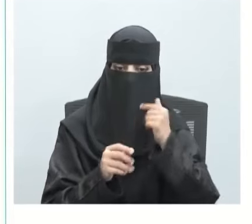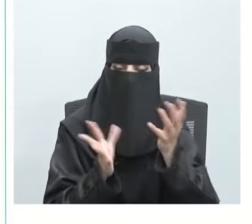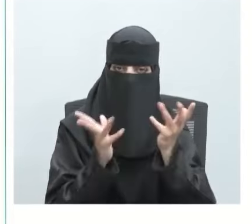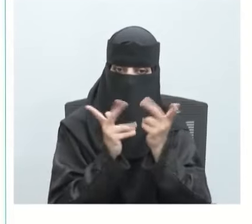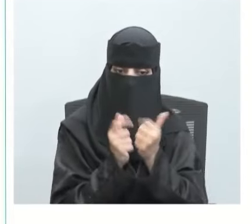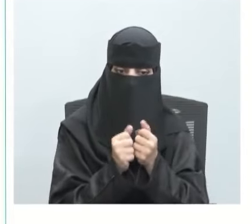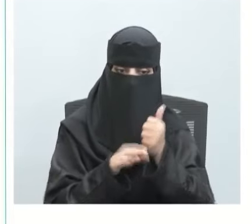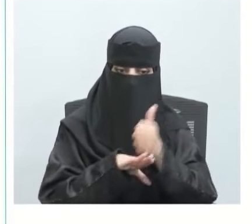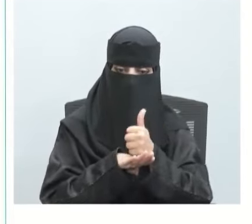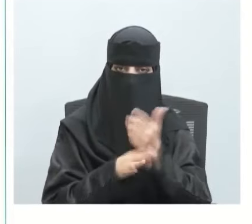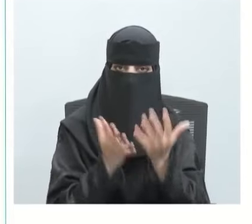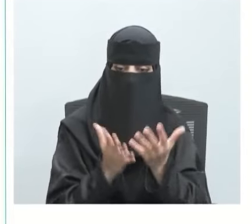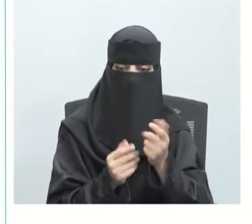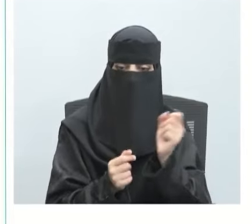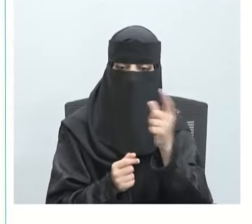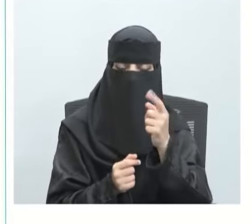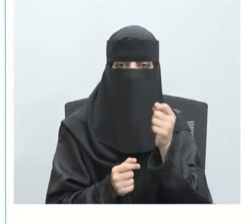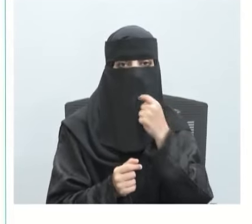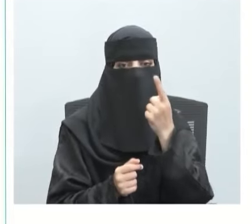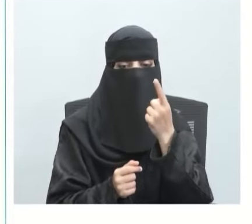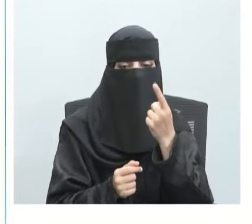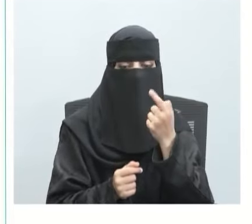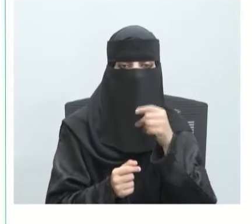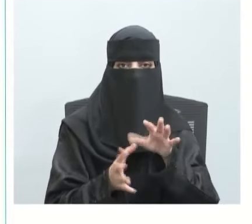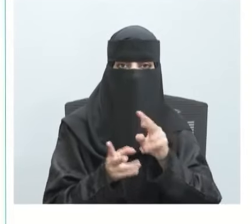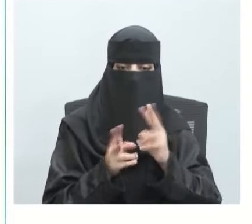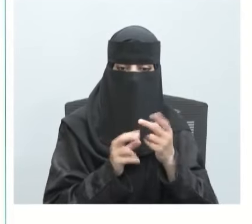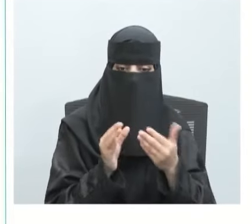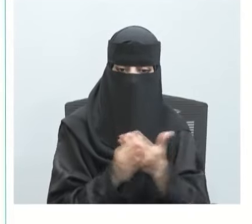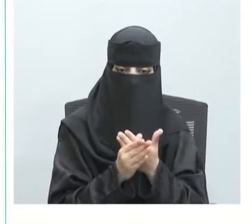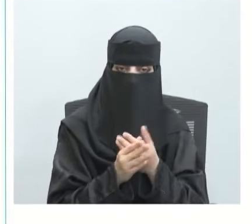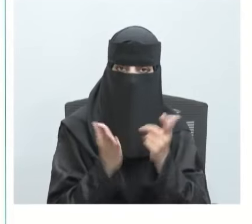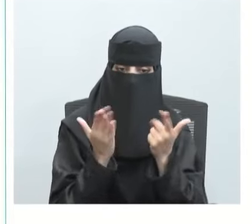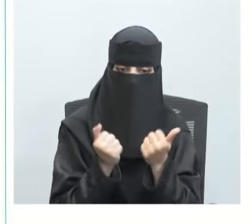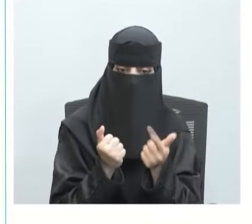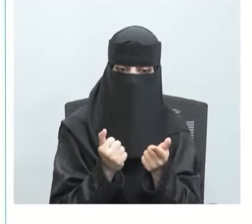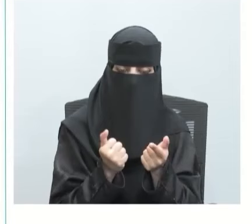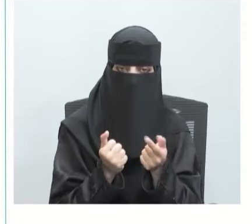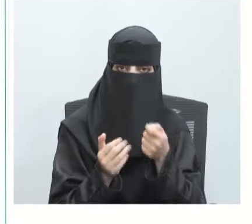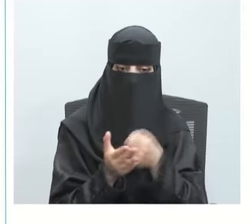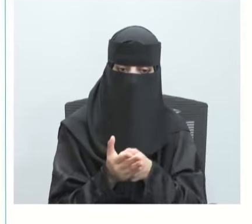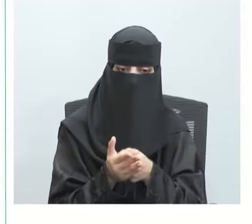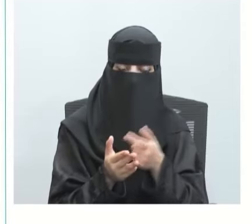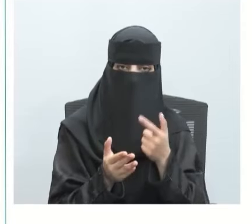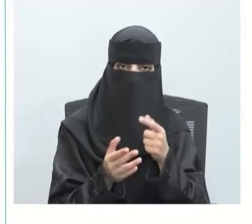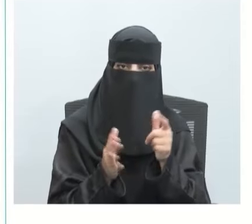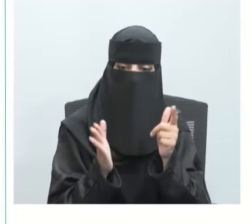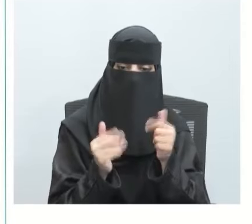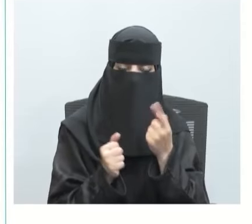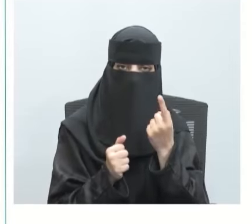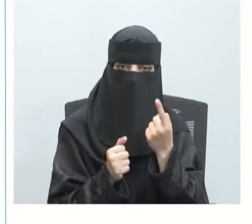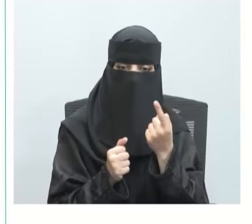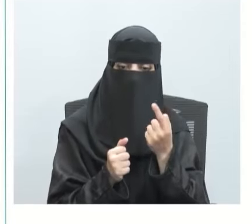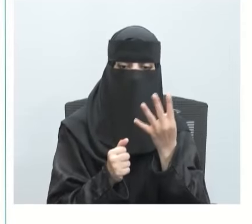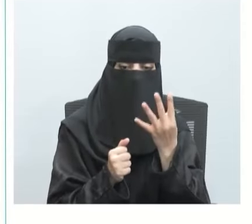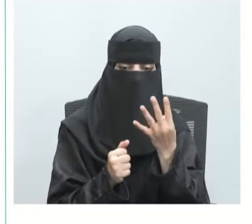حسابه على اساس ميزانيه شهريه او سنويه ففي حال تلقيت دخلا اسبوعيا اضطرب المبلغ الاسبوعي في في